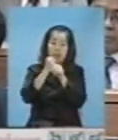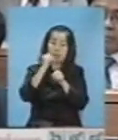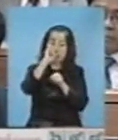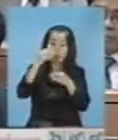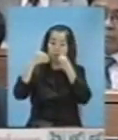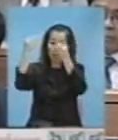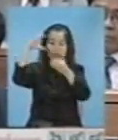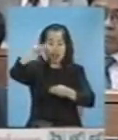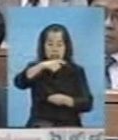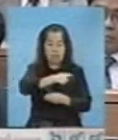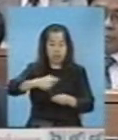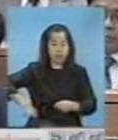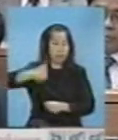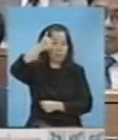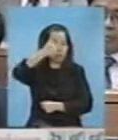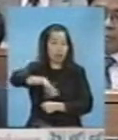ร